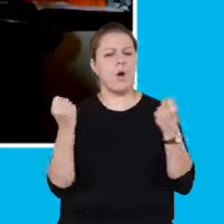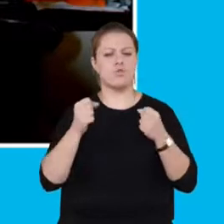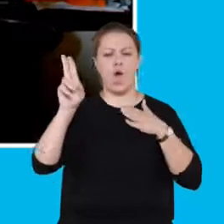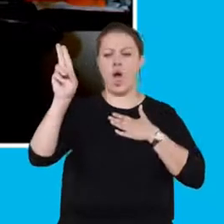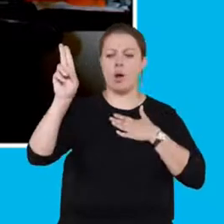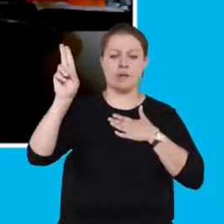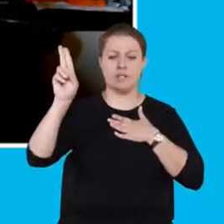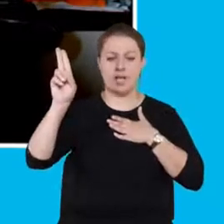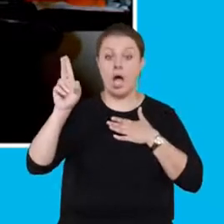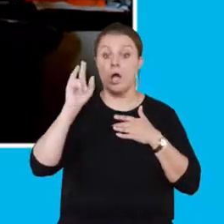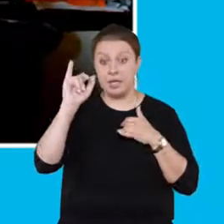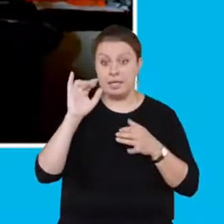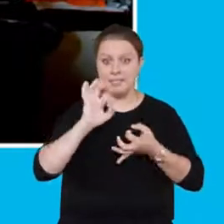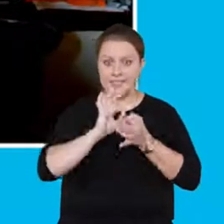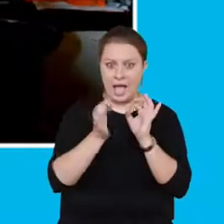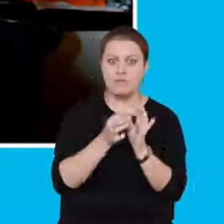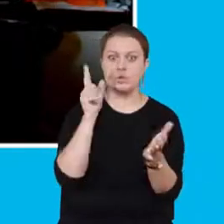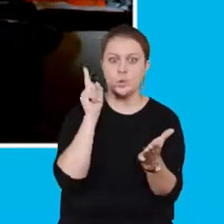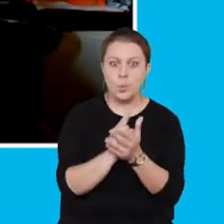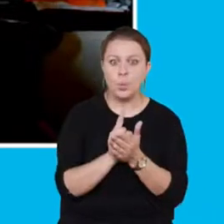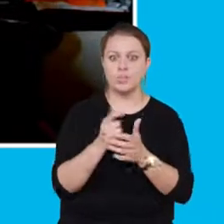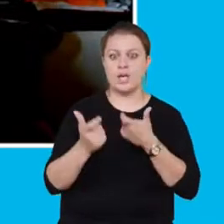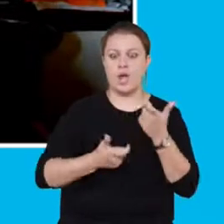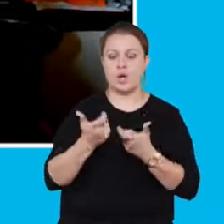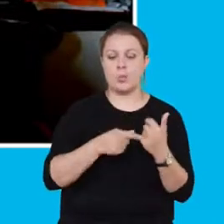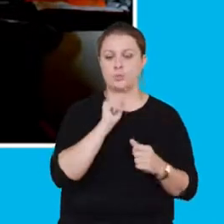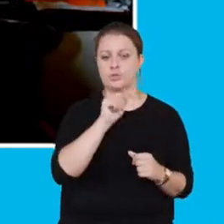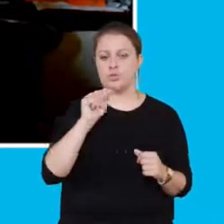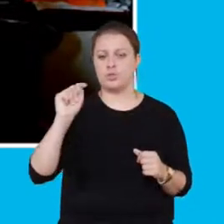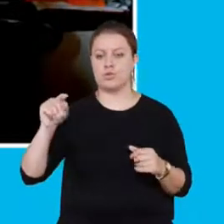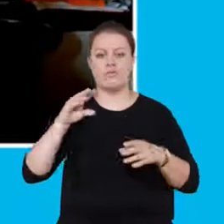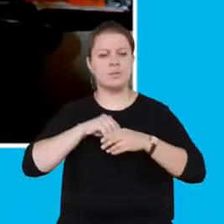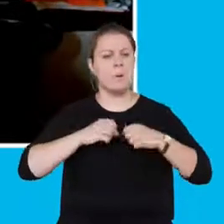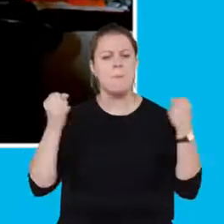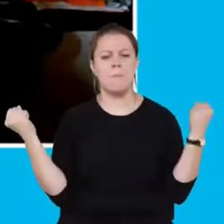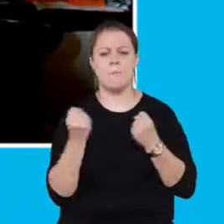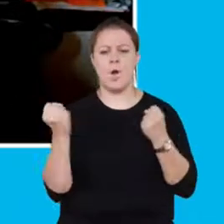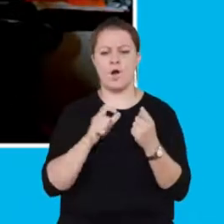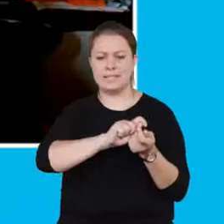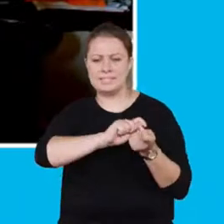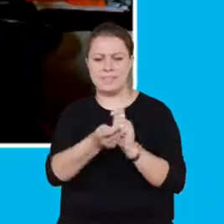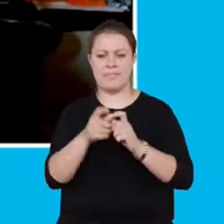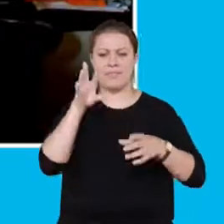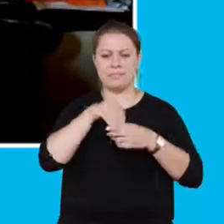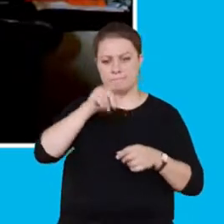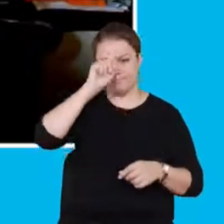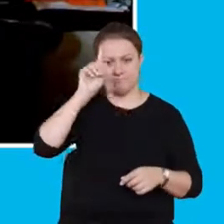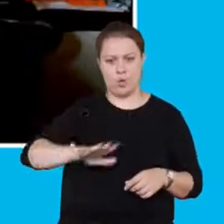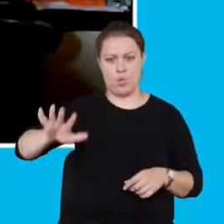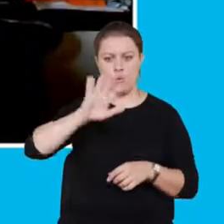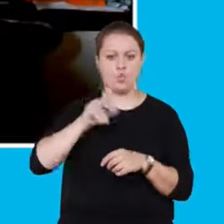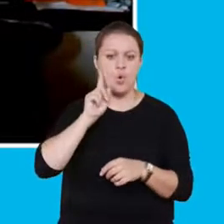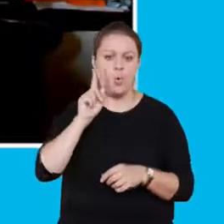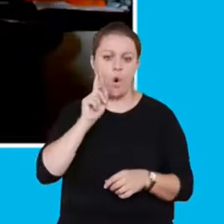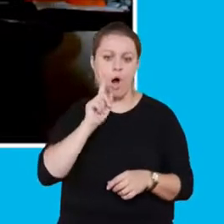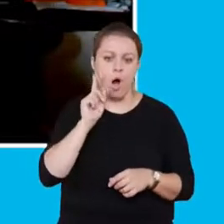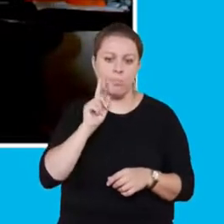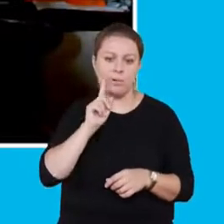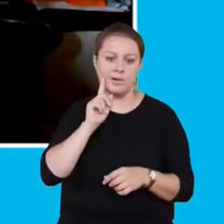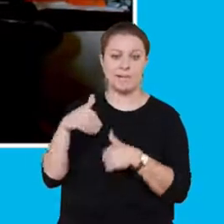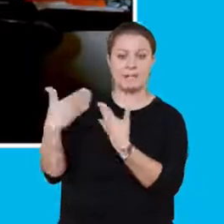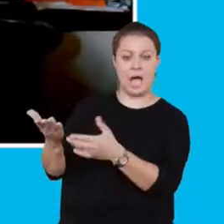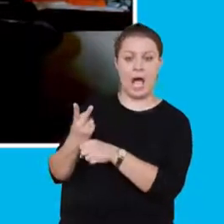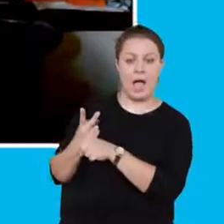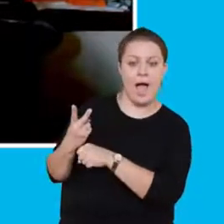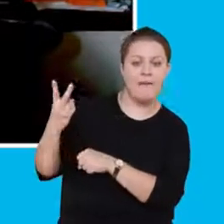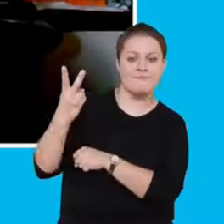stanie przeprowadzić wielką zmianę wśród chłopów, awansując ich, prawda, dając